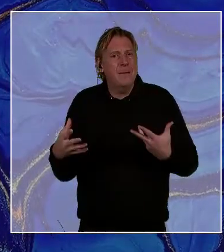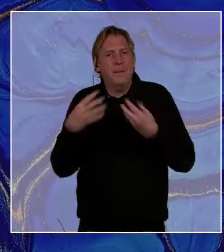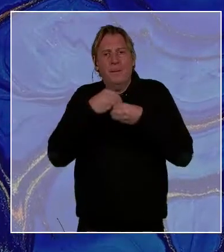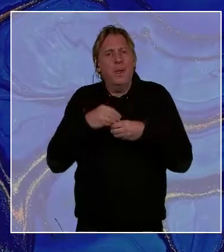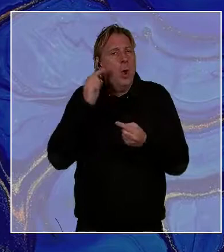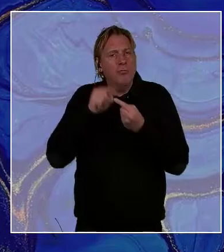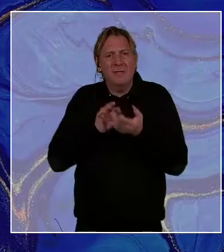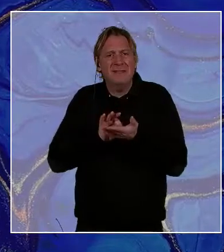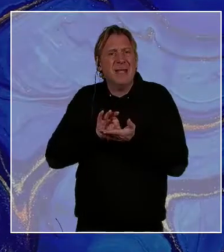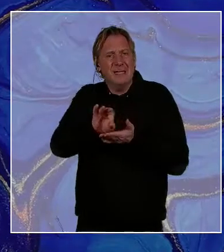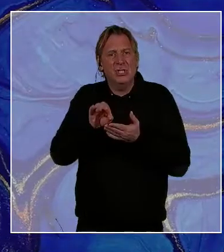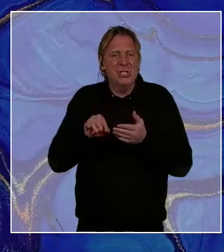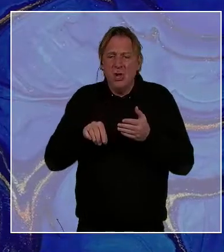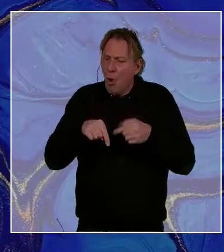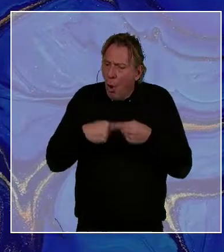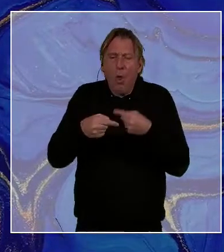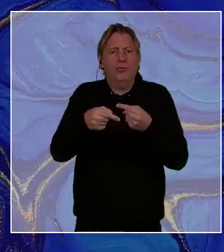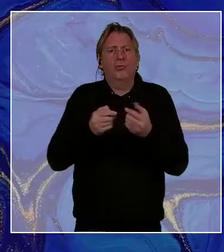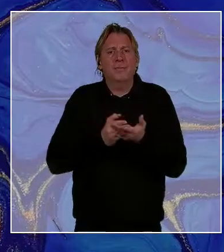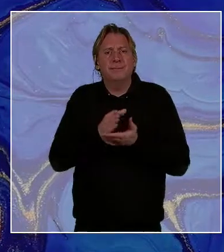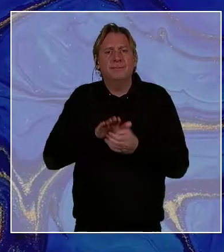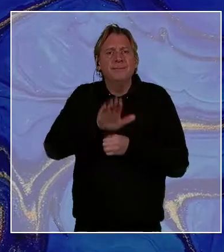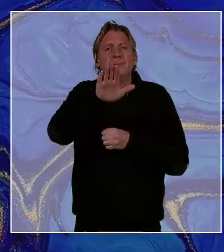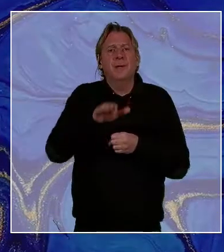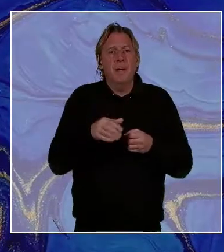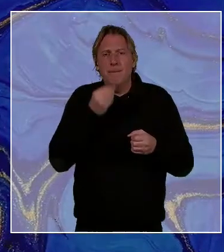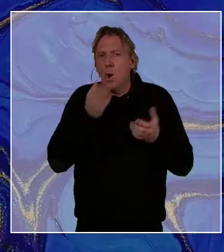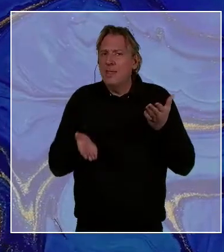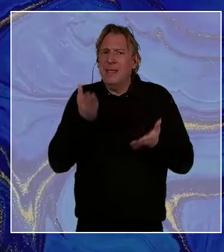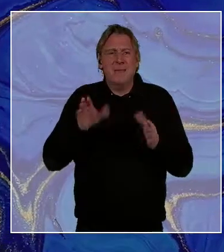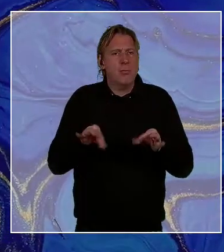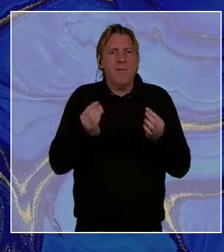de relance, de trouver le bon équilibre. Elles